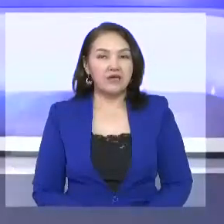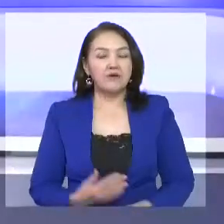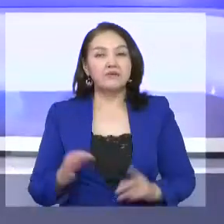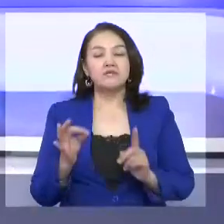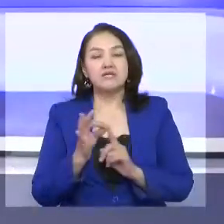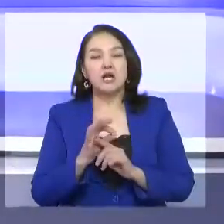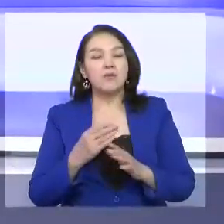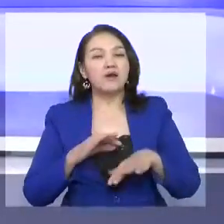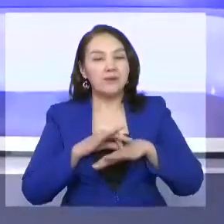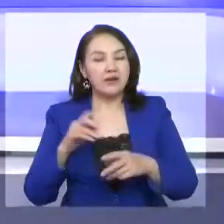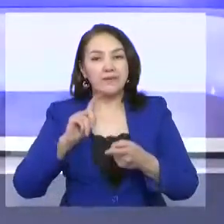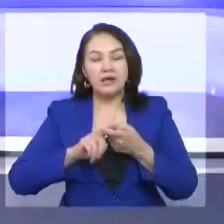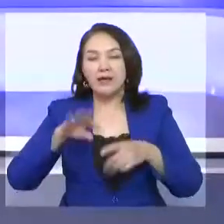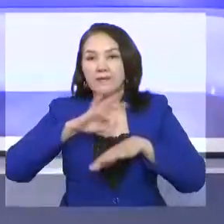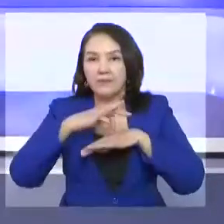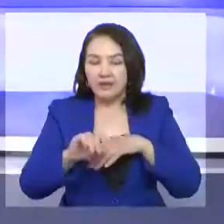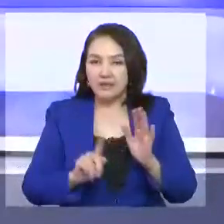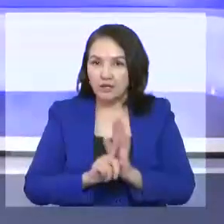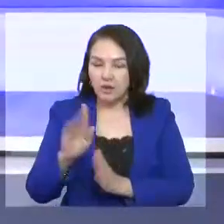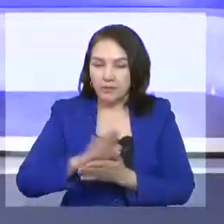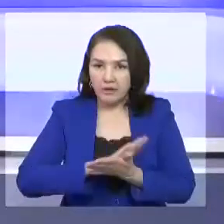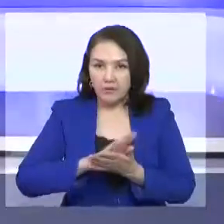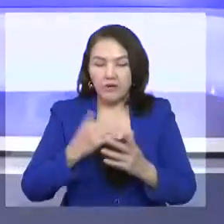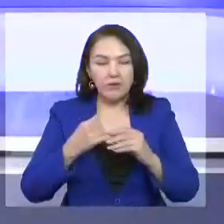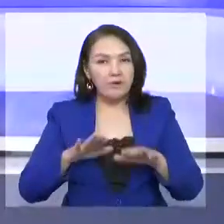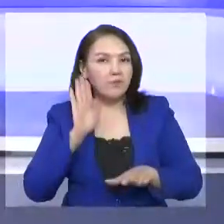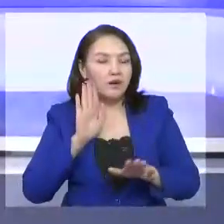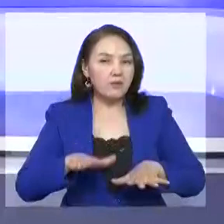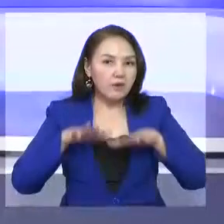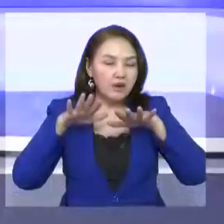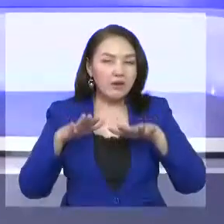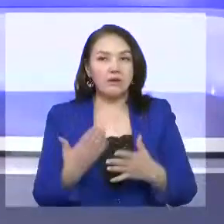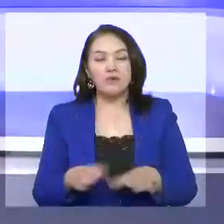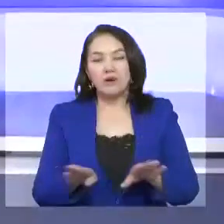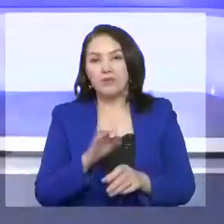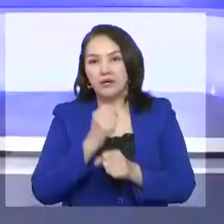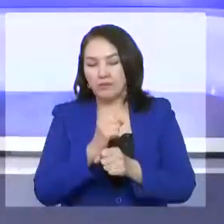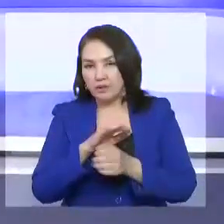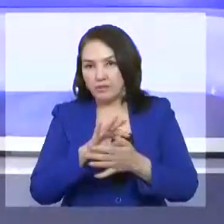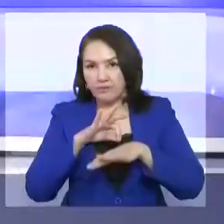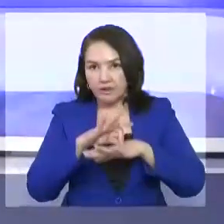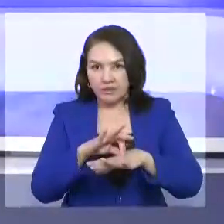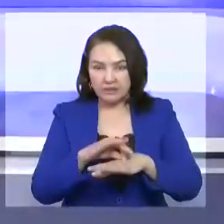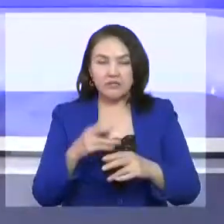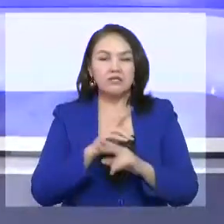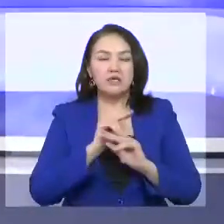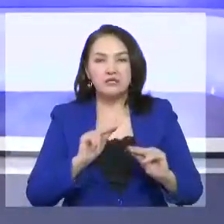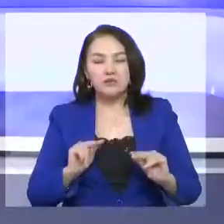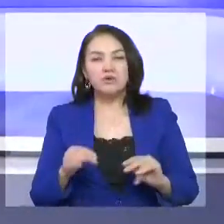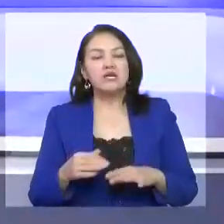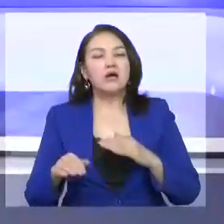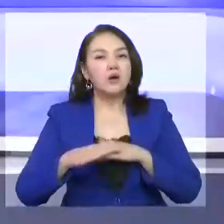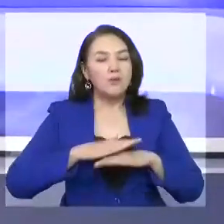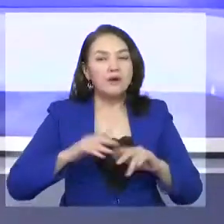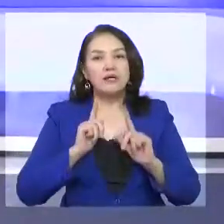В целях профилактики инфекционных заболеваний началась дезинфекция участков, подтопленных после паводка. Работы проводятся в основном на дачных участках. Для